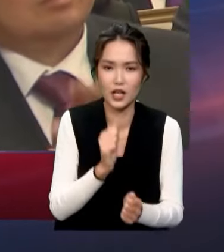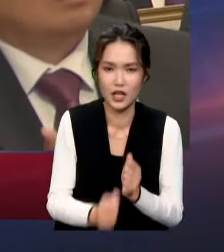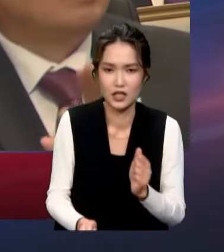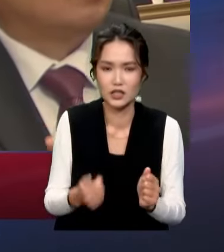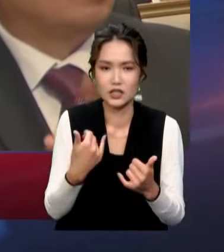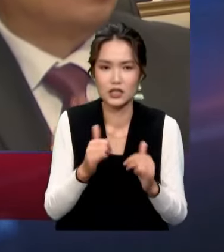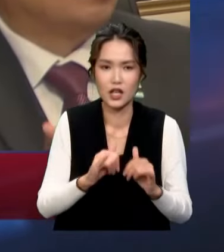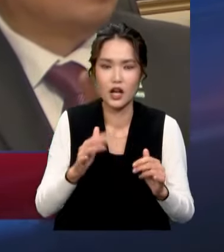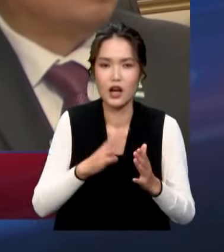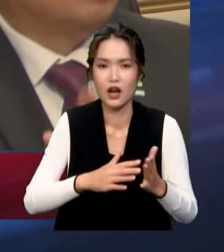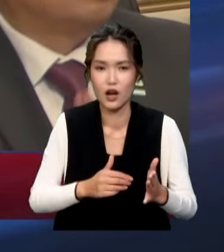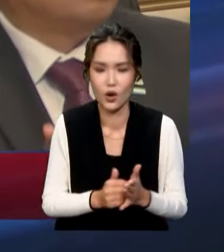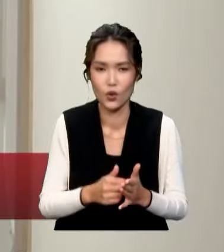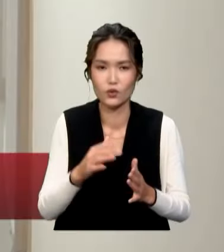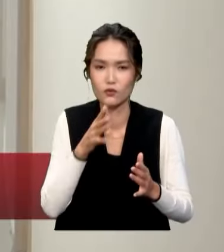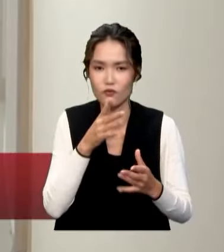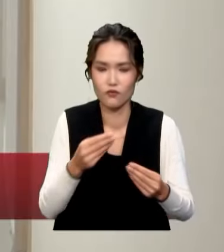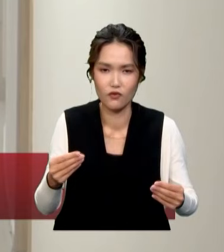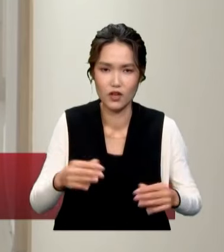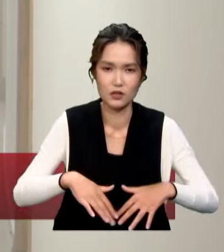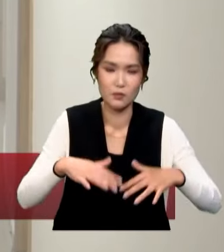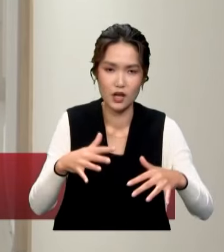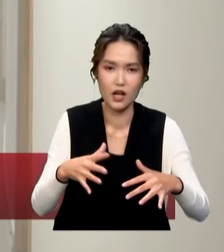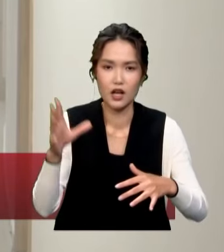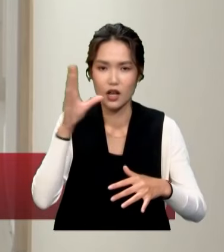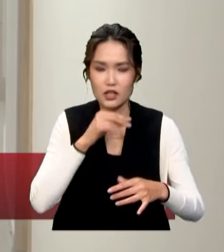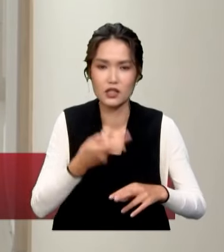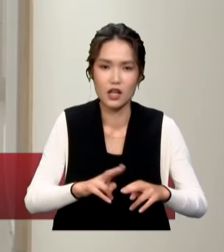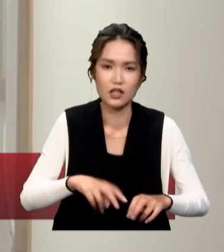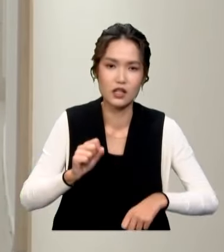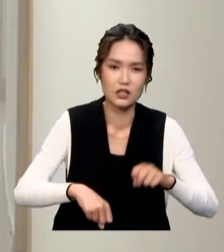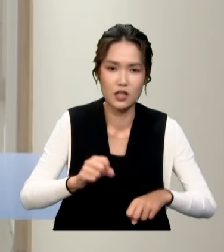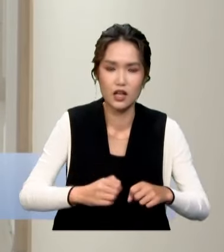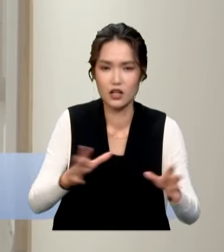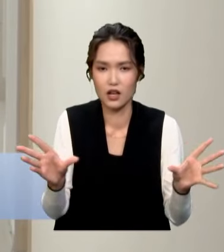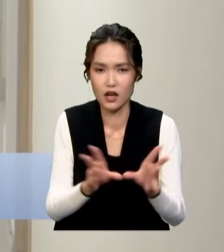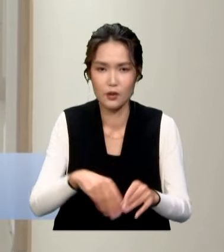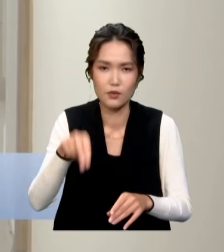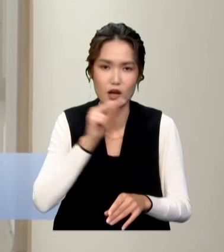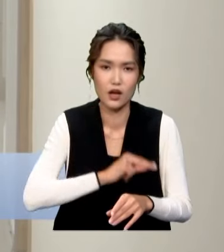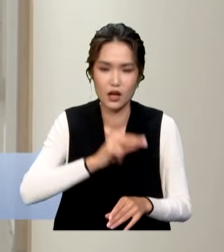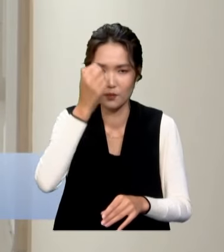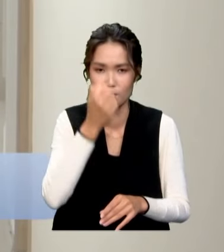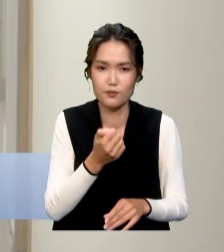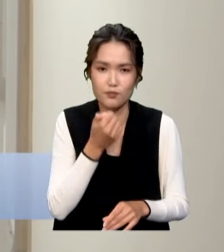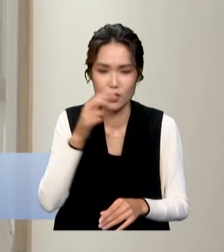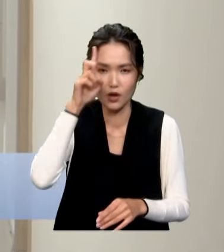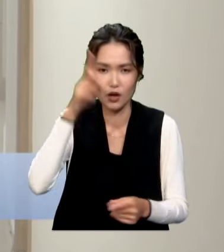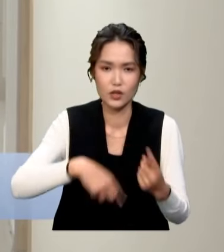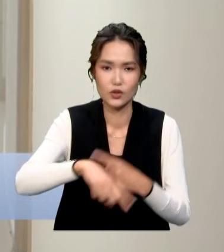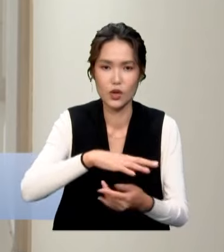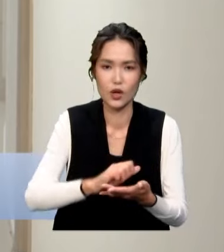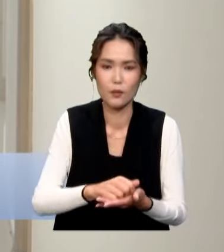последствий разрушительных весенних паводков. Эти достижения стали возможны благодаря совместной работе государства, бизнеса